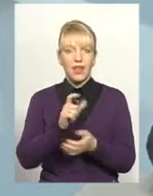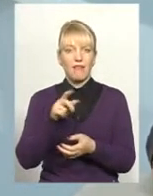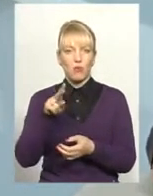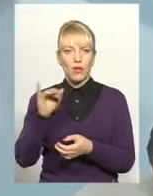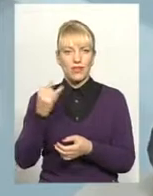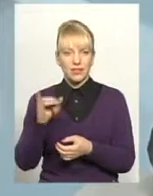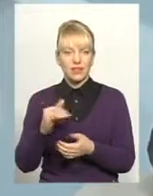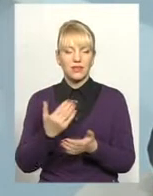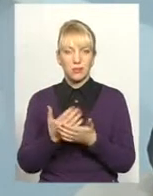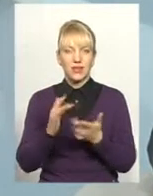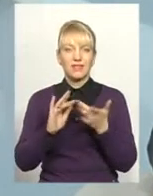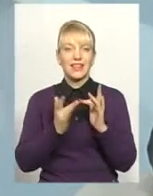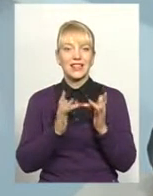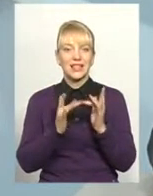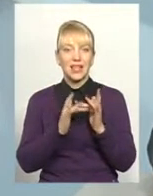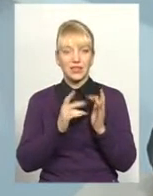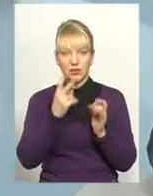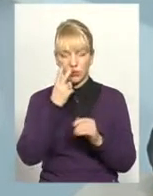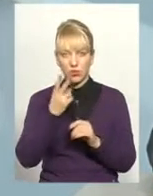Навіть є в інтернеті,